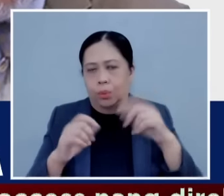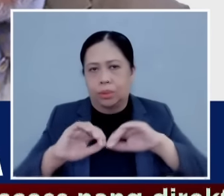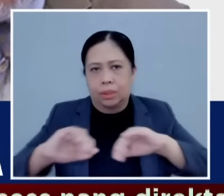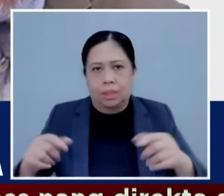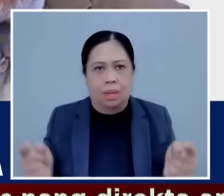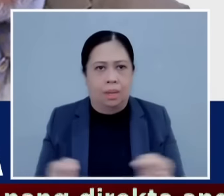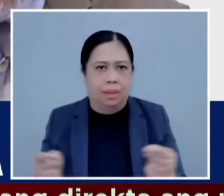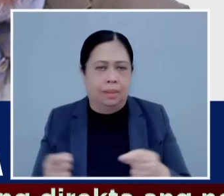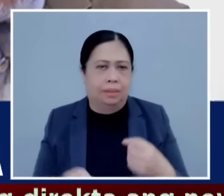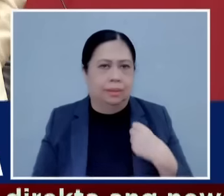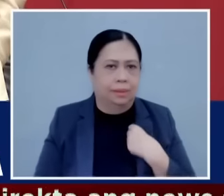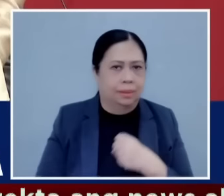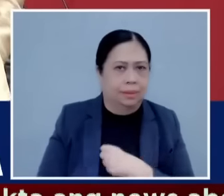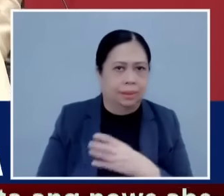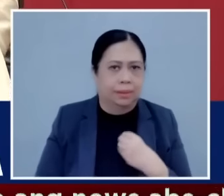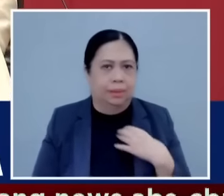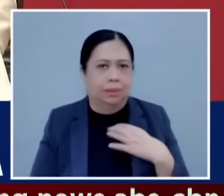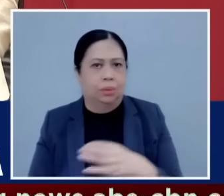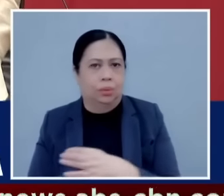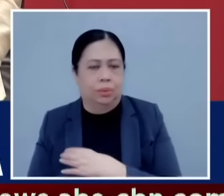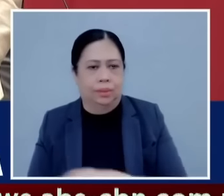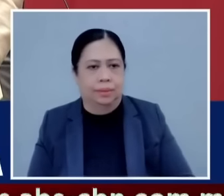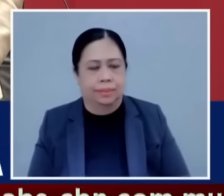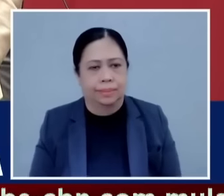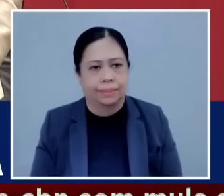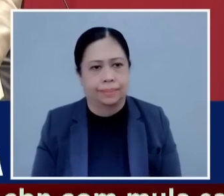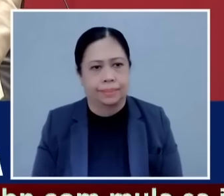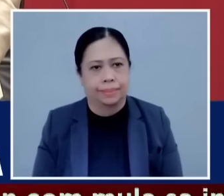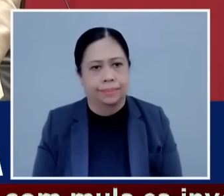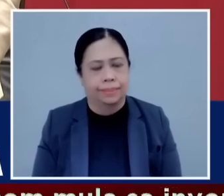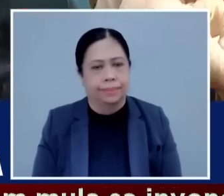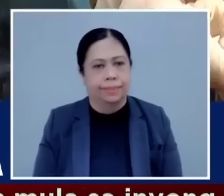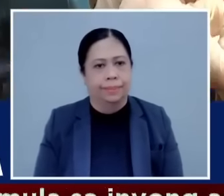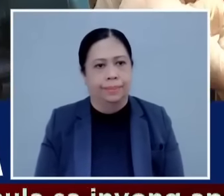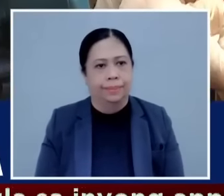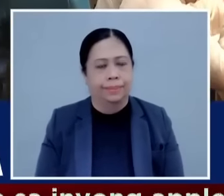Senado at Kamara. Sherry Ann Torres, ABS-CBN News.